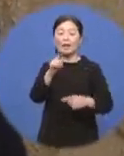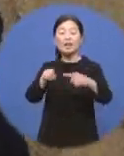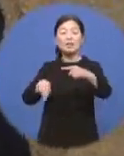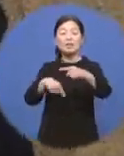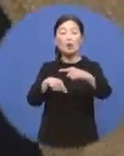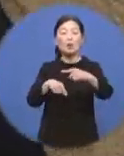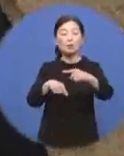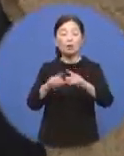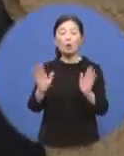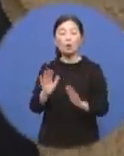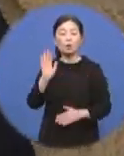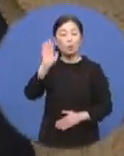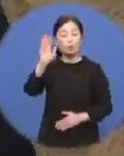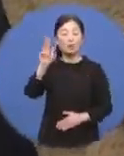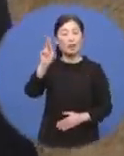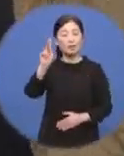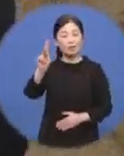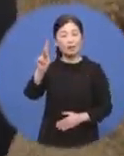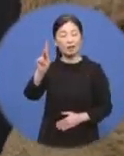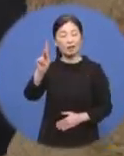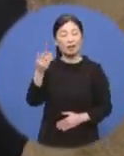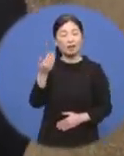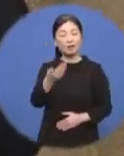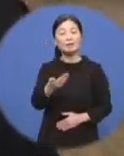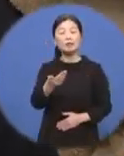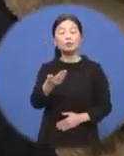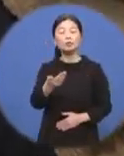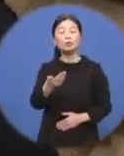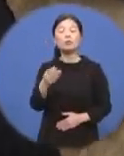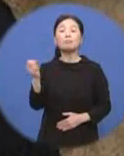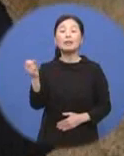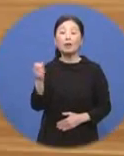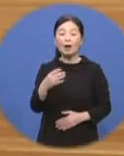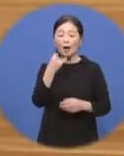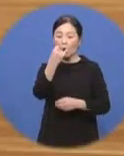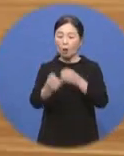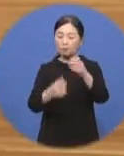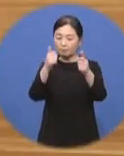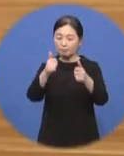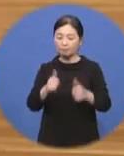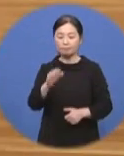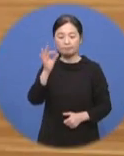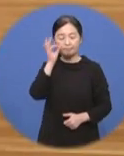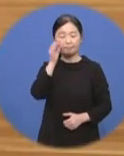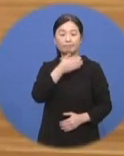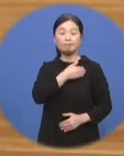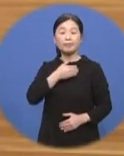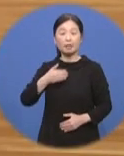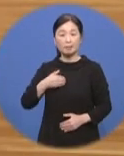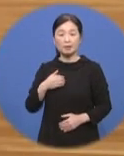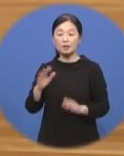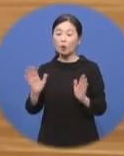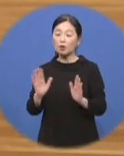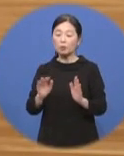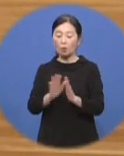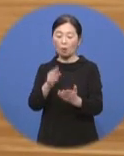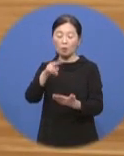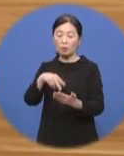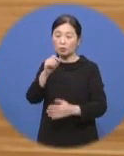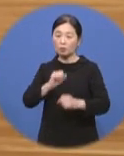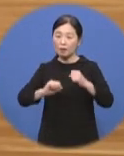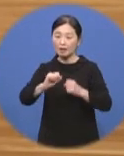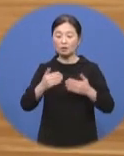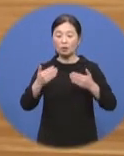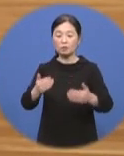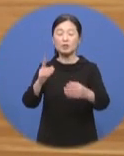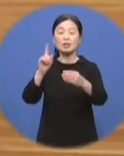い合わせいただくかホームページでもご覧いただけます。子どもたちの読書活動推進のためぜひ皆様